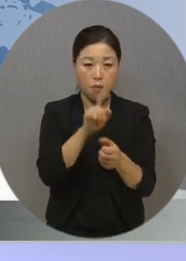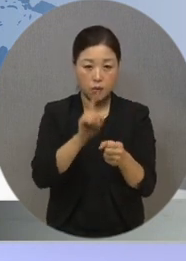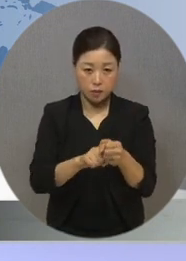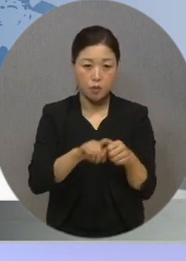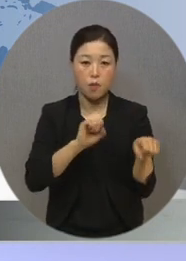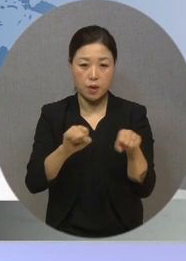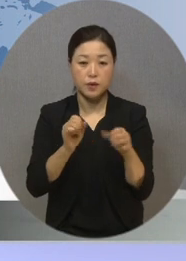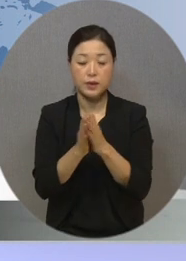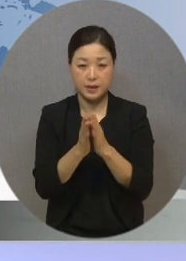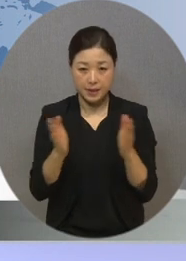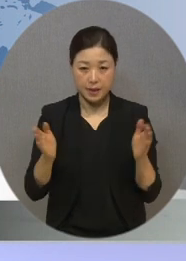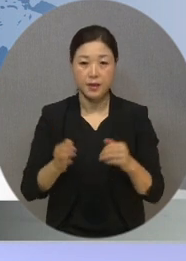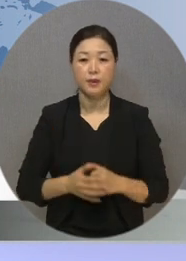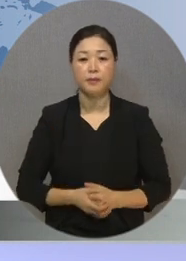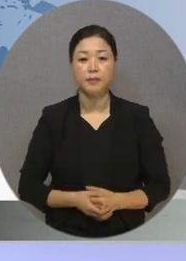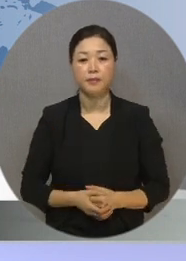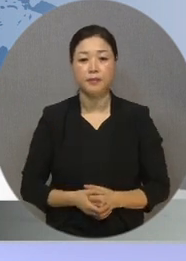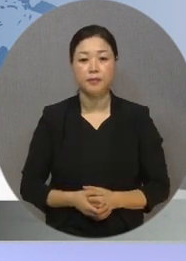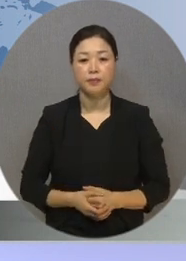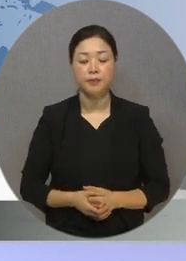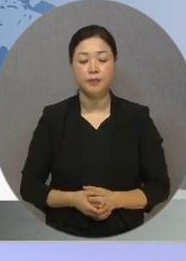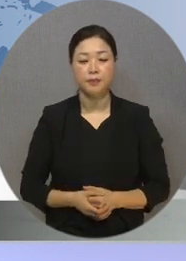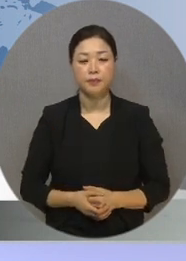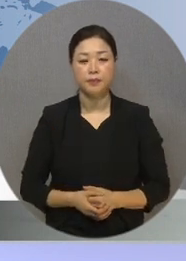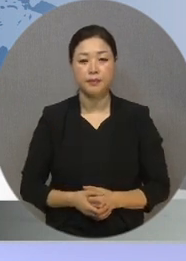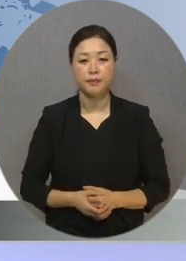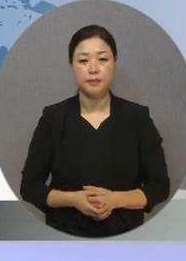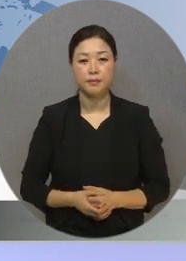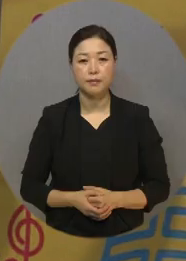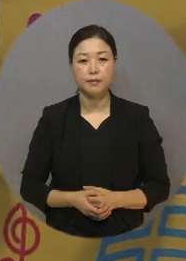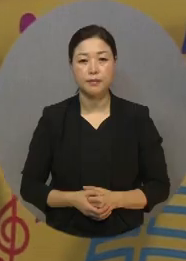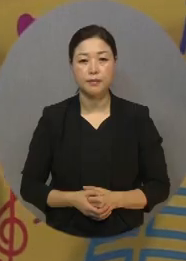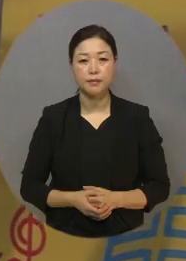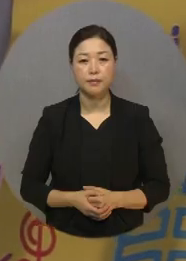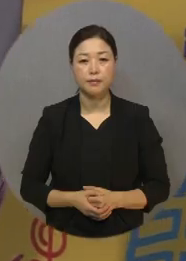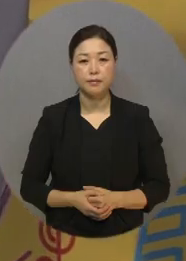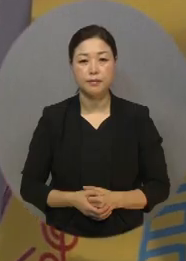본격적인 활동에 나선다는 계획입니다. 최유라 기자입니다.